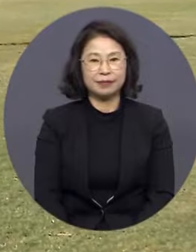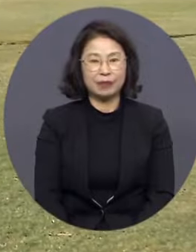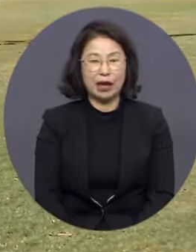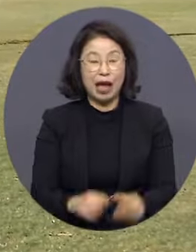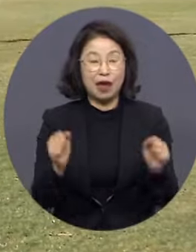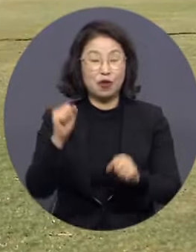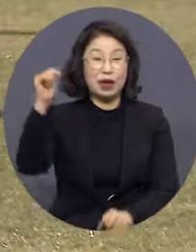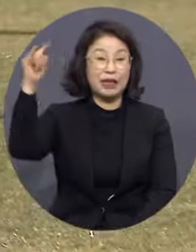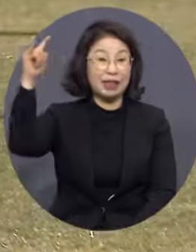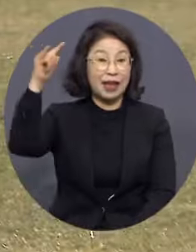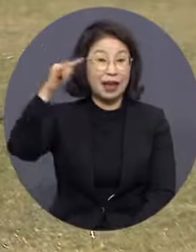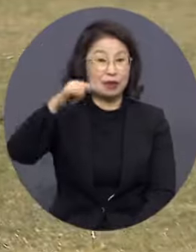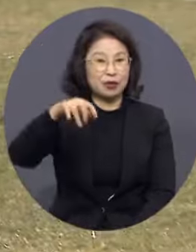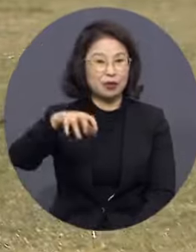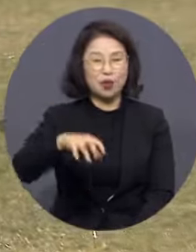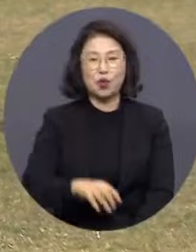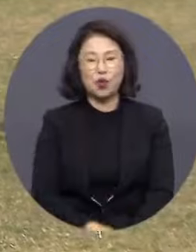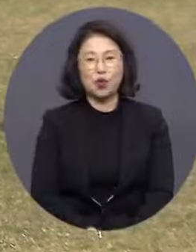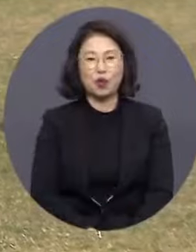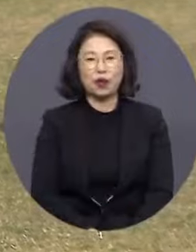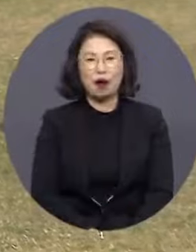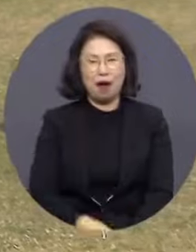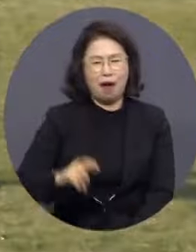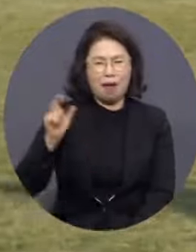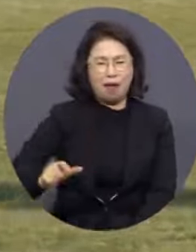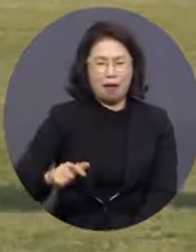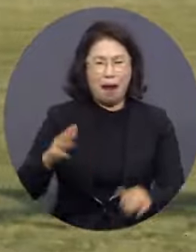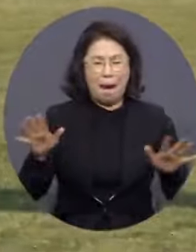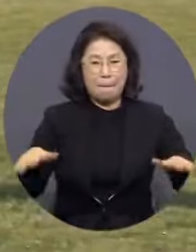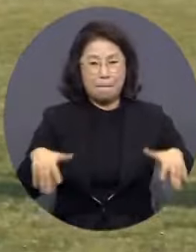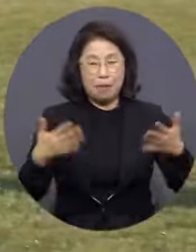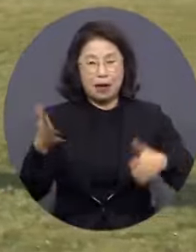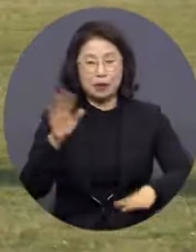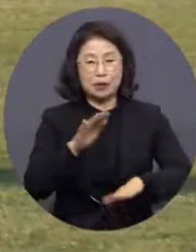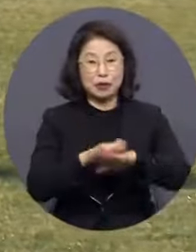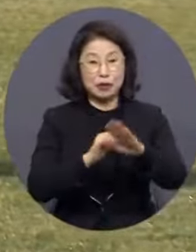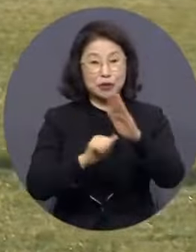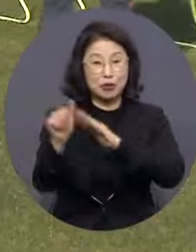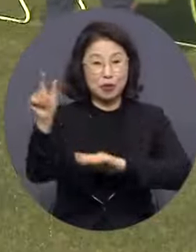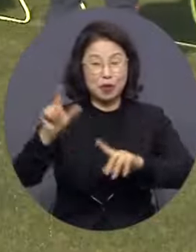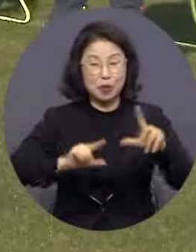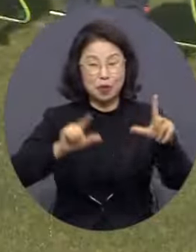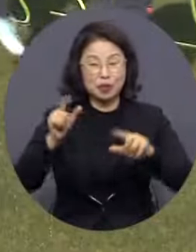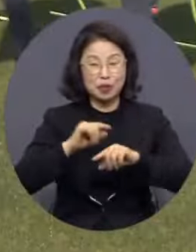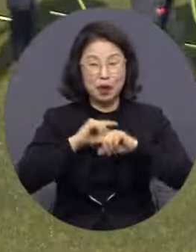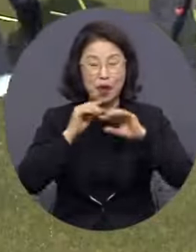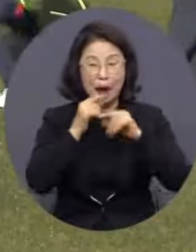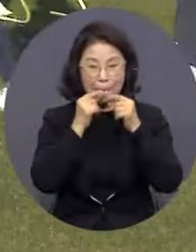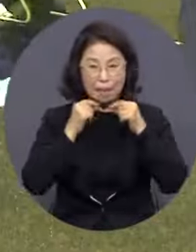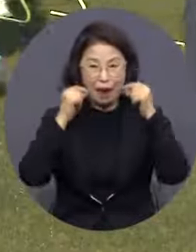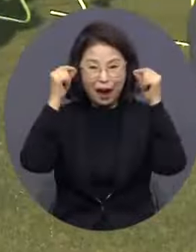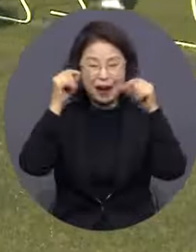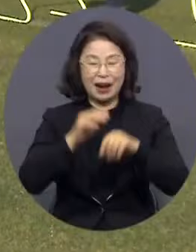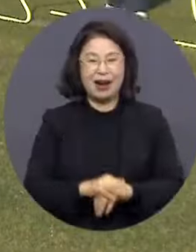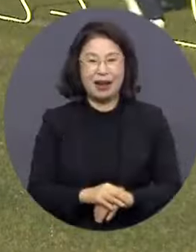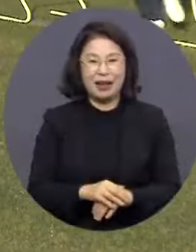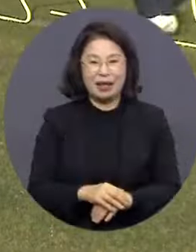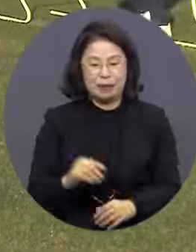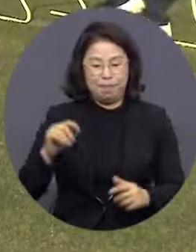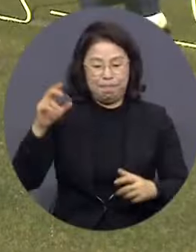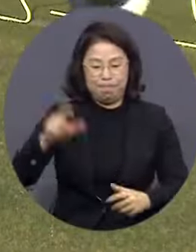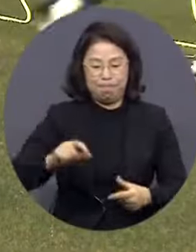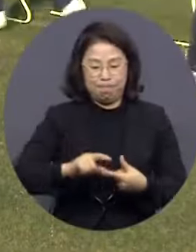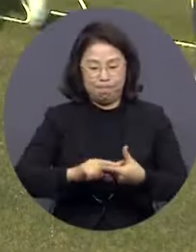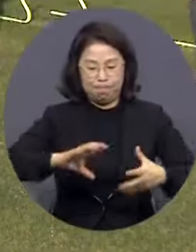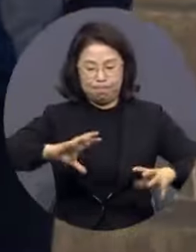겨울 햇살이 비추는 구장. 제법 거센 바람에도 선수들의 표정이 밝습니다. 스텝과 점프로 굳은 몸을 풀며